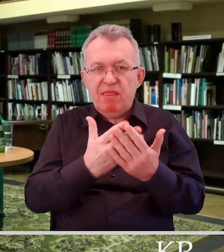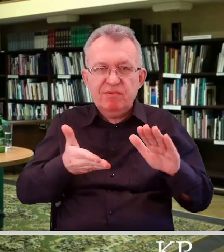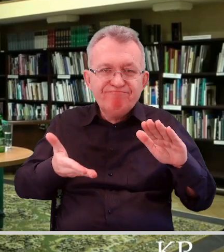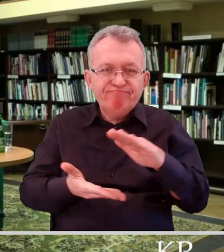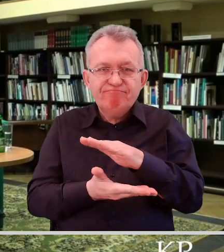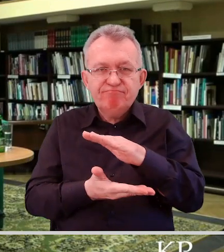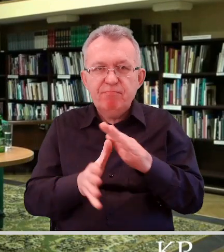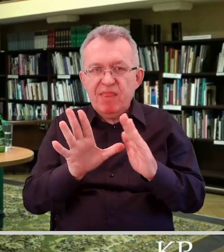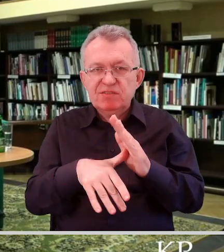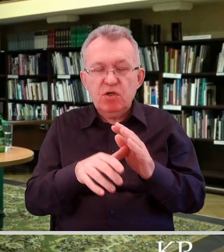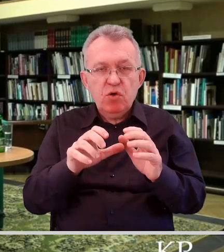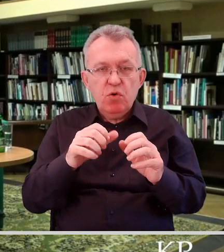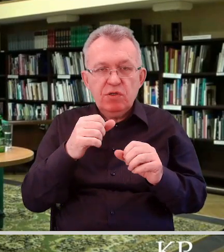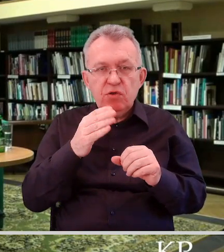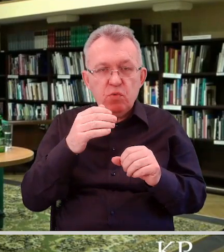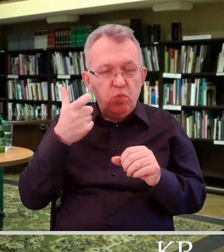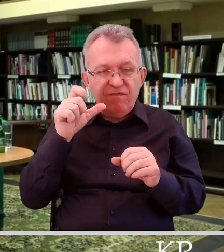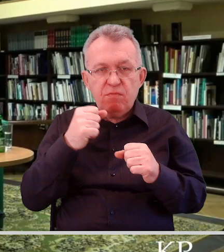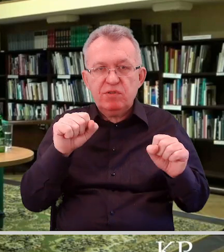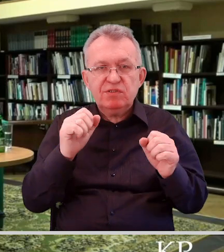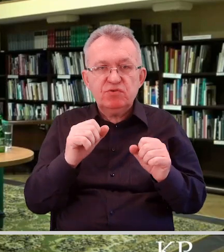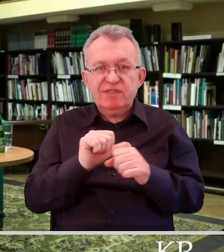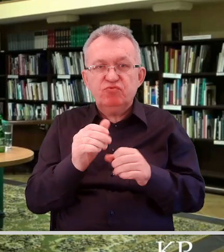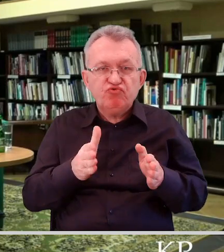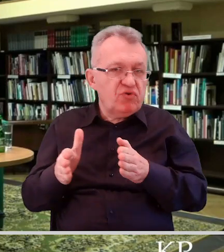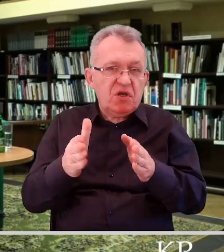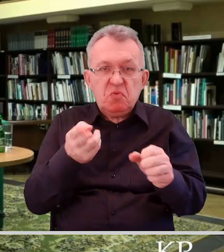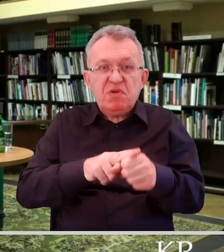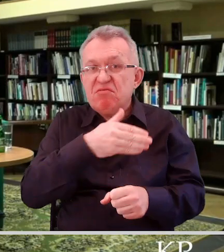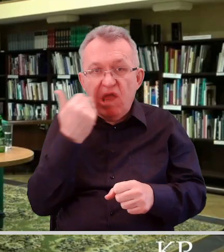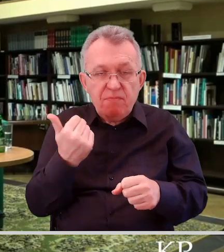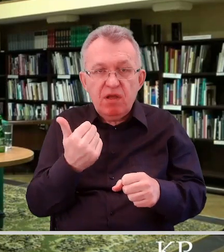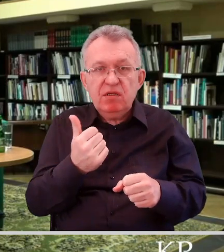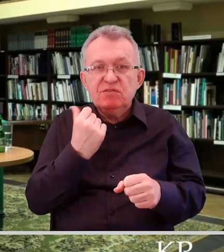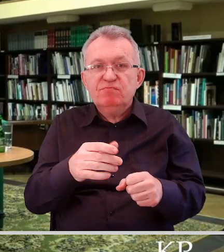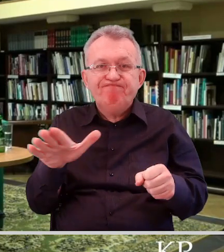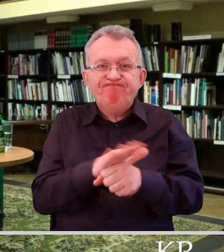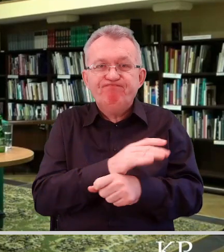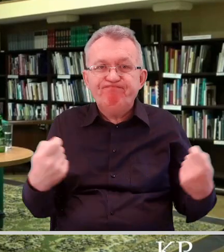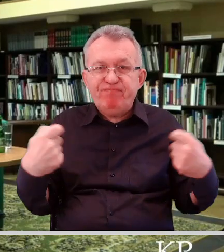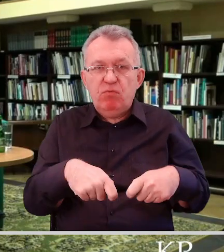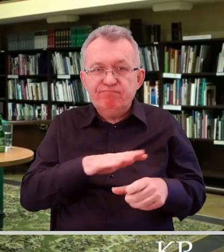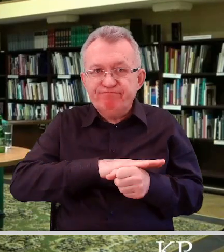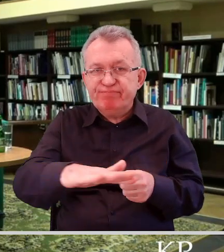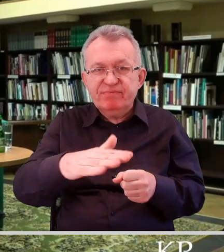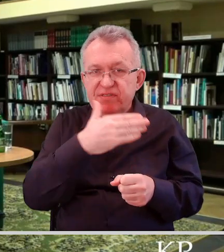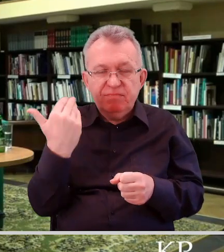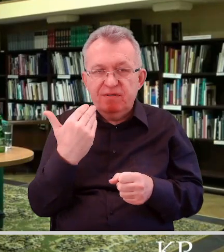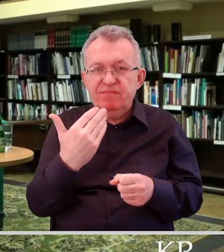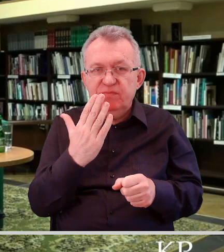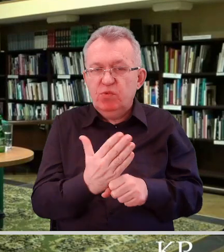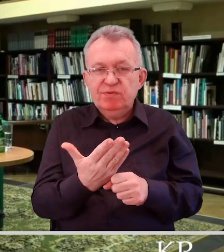że główną bohaterką jest rzeka, której nie ma. Rzeka, którą zamurowano. Ona jest taką księżniczką, którą ten